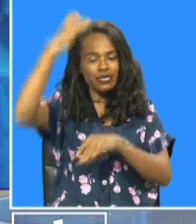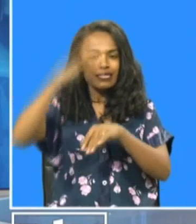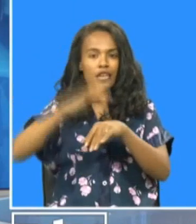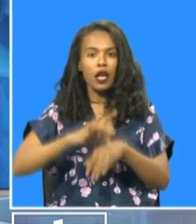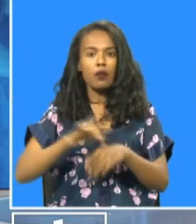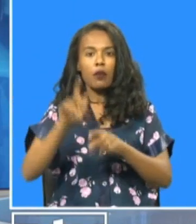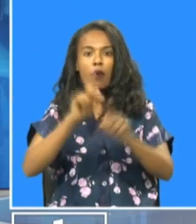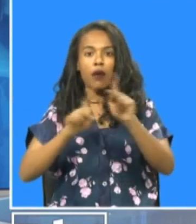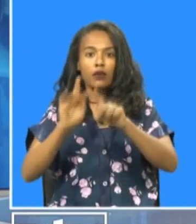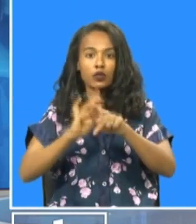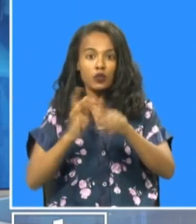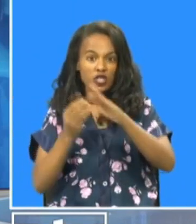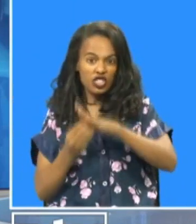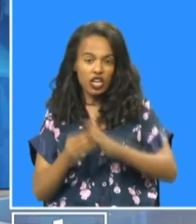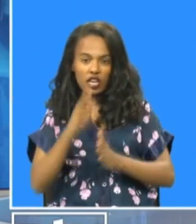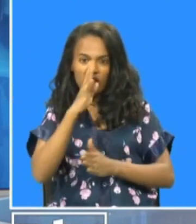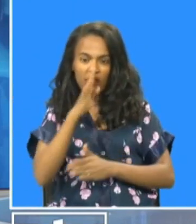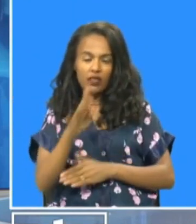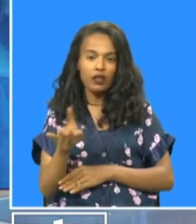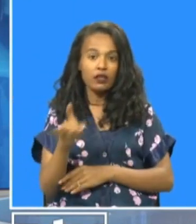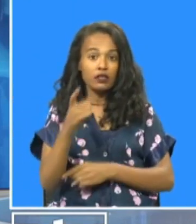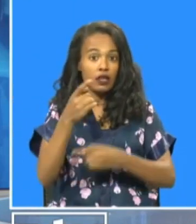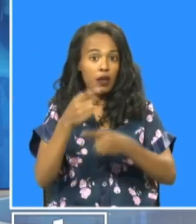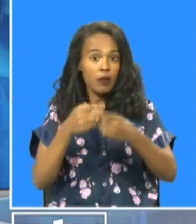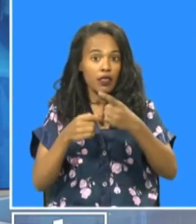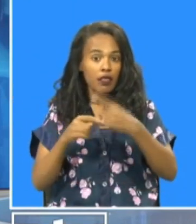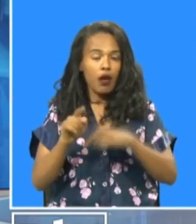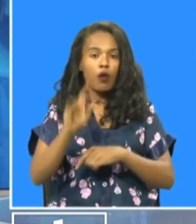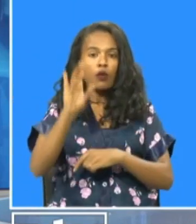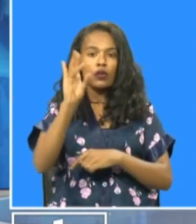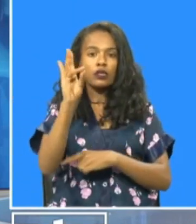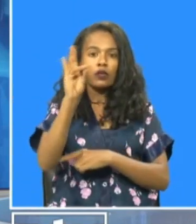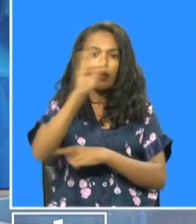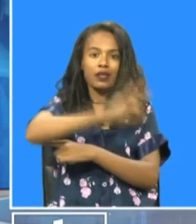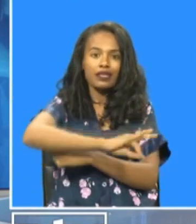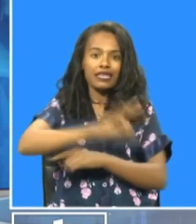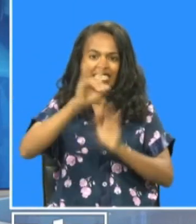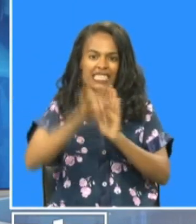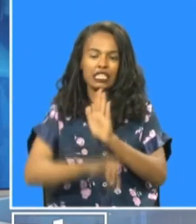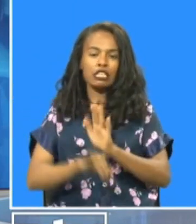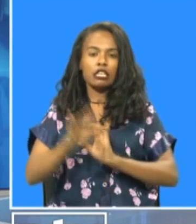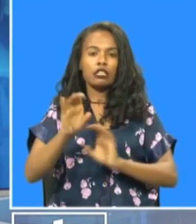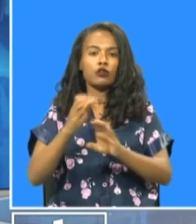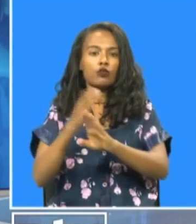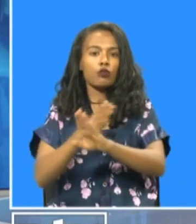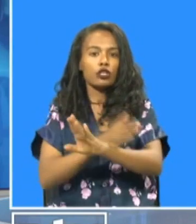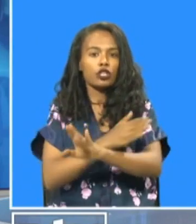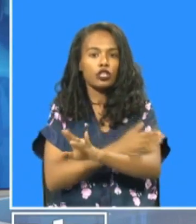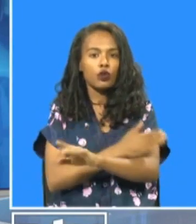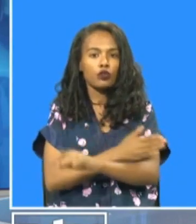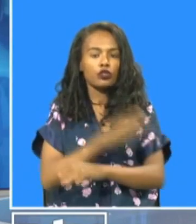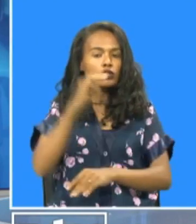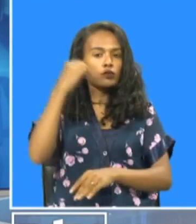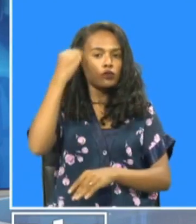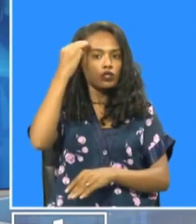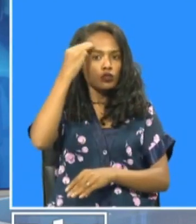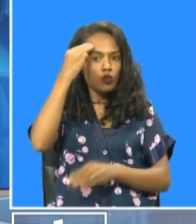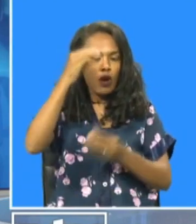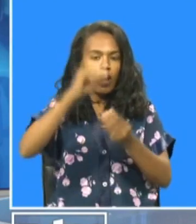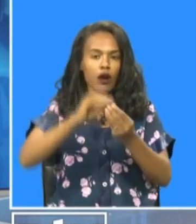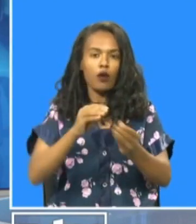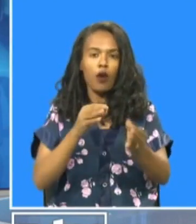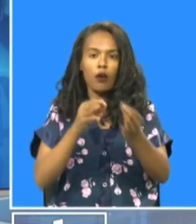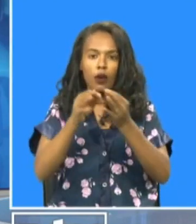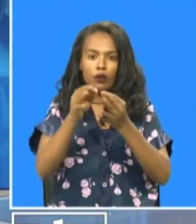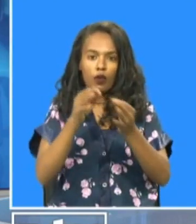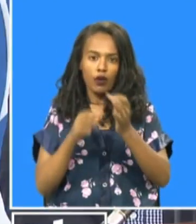ሆነ በማህበረሰቡ ላይ ጫና እየፈጠረ በመምጣቱ ወደ 7 ቀናት ዝቅ እንዲል የተደረጉ ማሻሻያዎችን ሚኒስትሯ አክለው